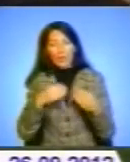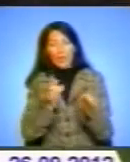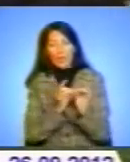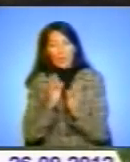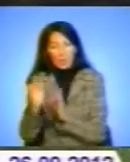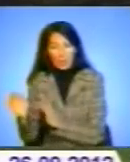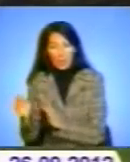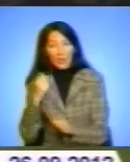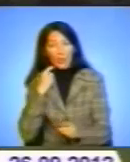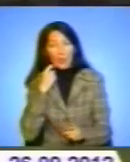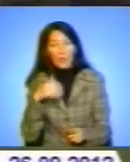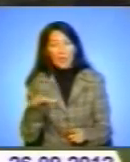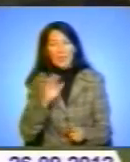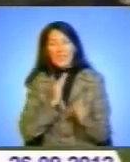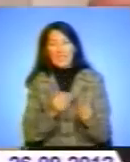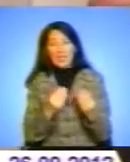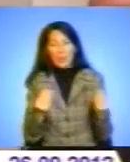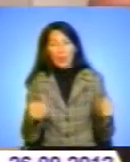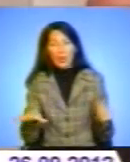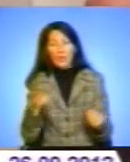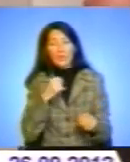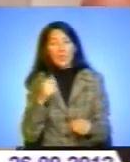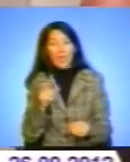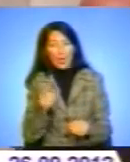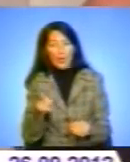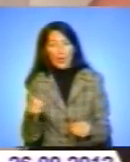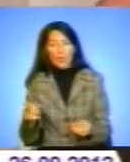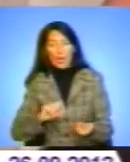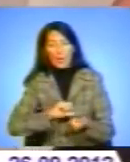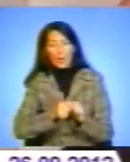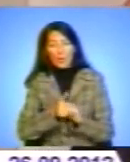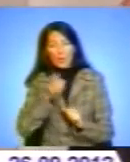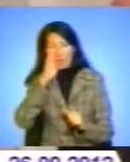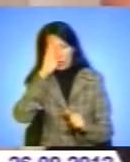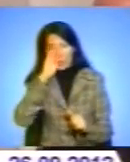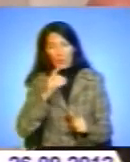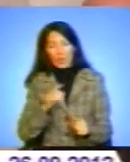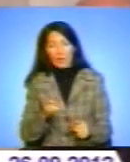майно, а й все людське перетворили молодого чоловіка на нелюда. Сьогодні він там, де й